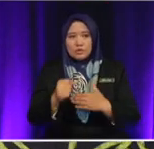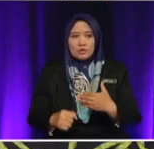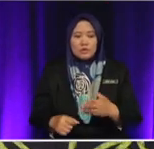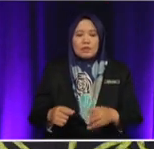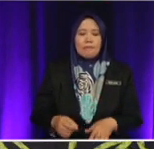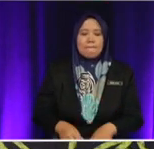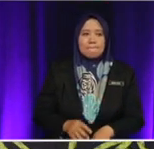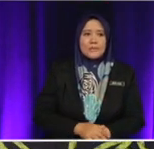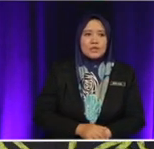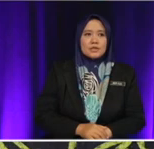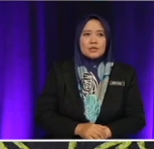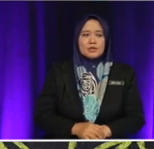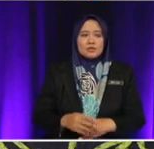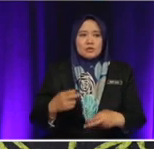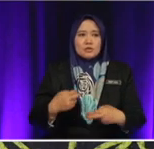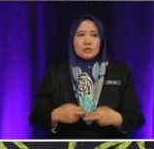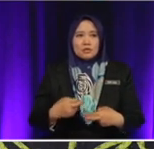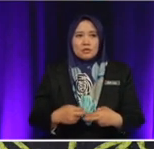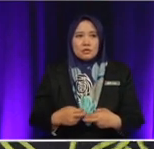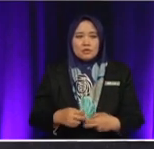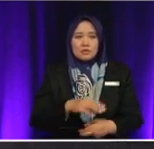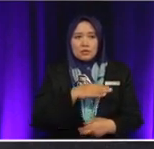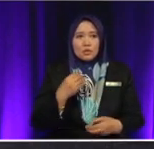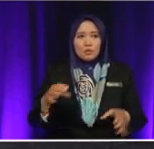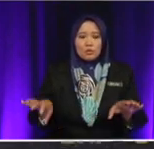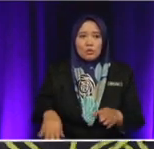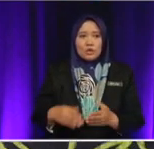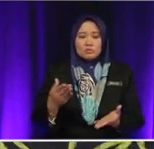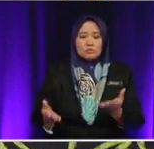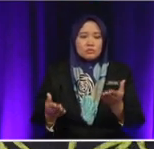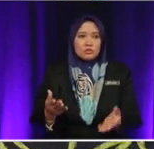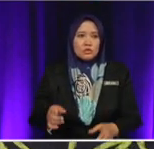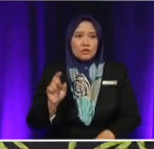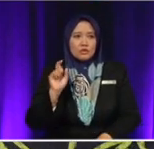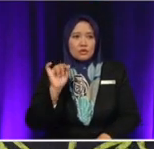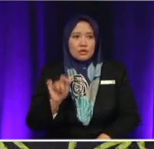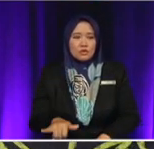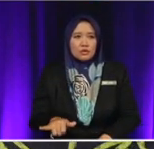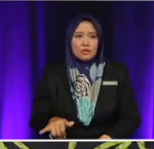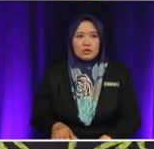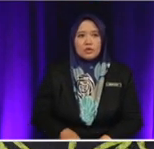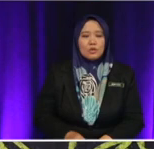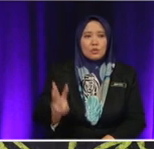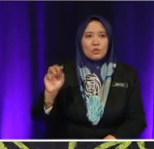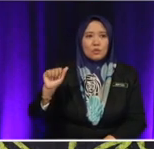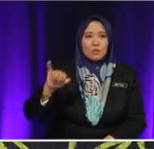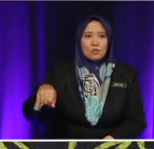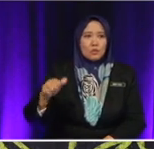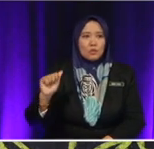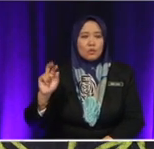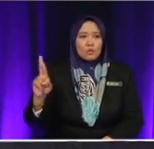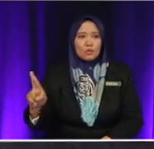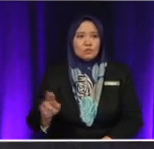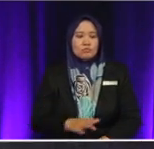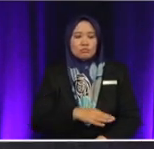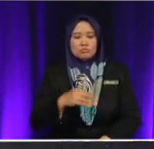pertimbangan yang wajar dengan menggunakan alasan dan bukti yang munasabah. Oh. Akhir sekali, meneliti kewajaran sesuatu